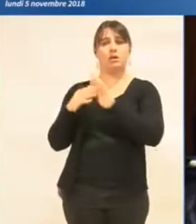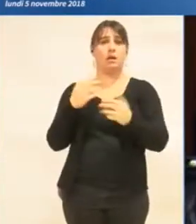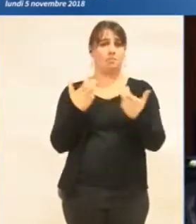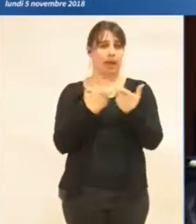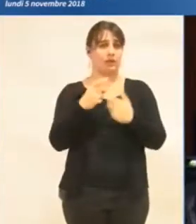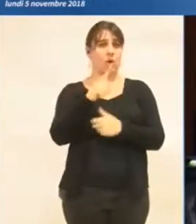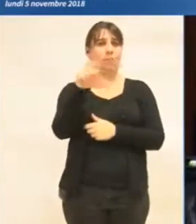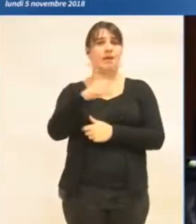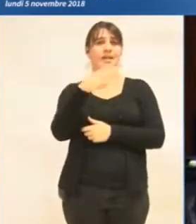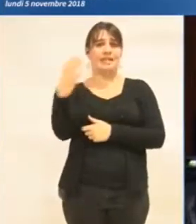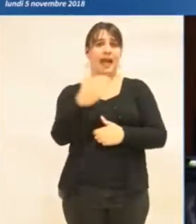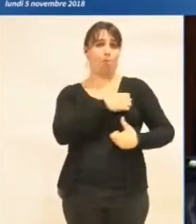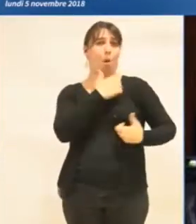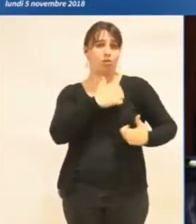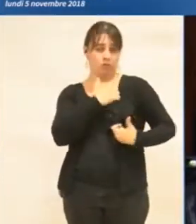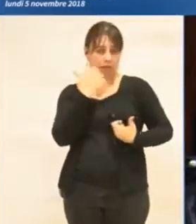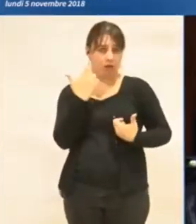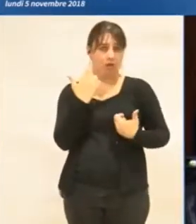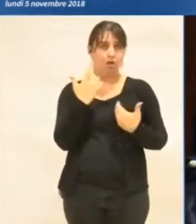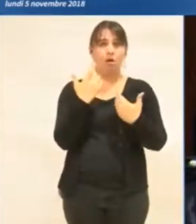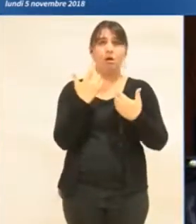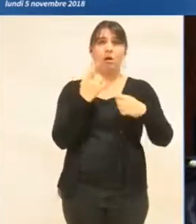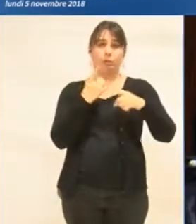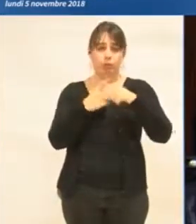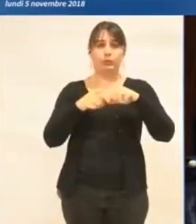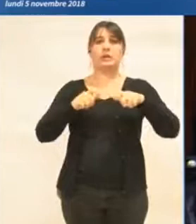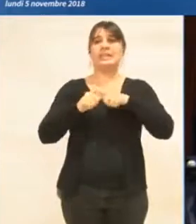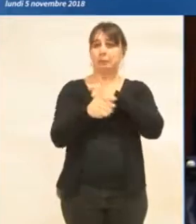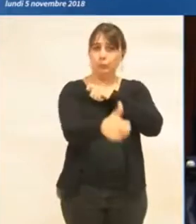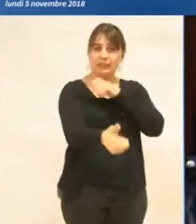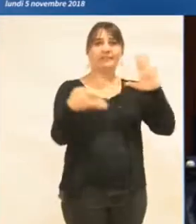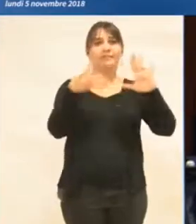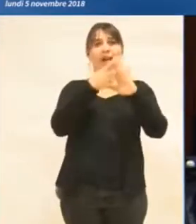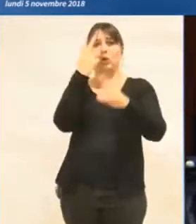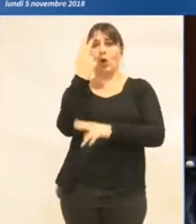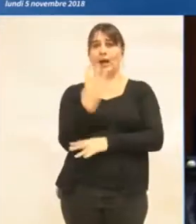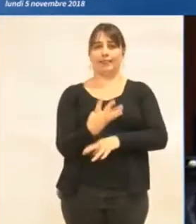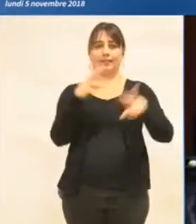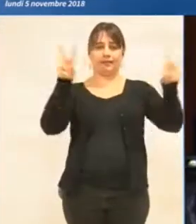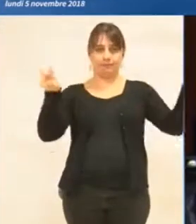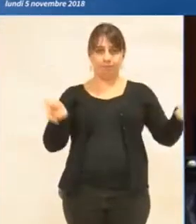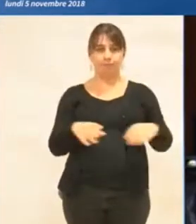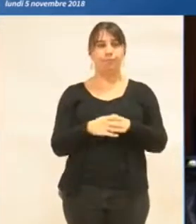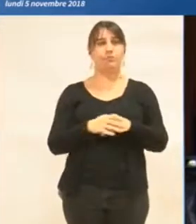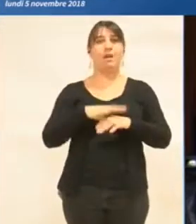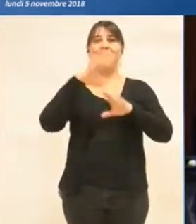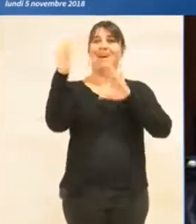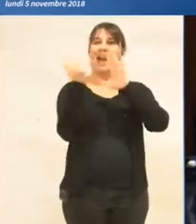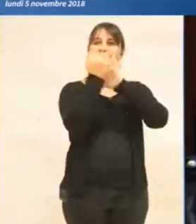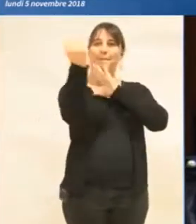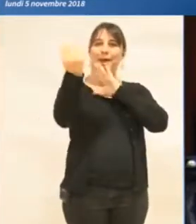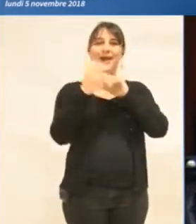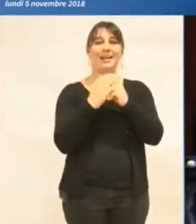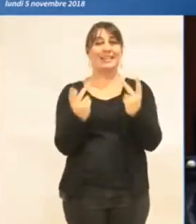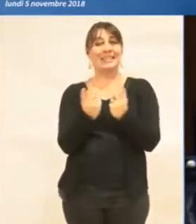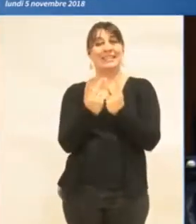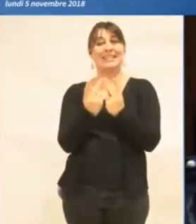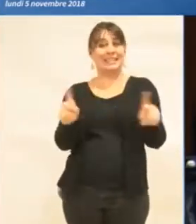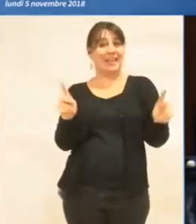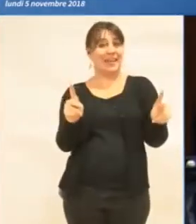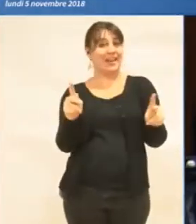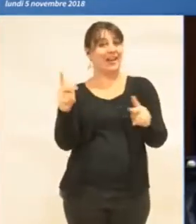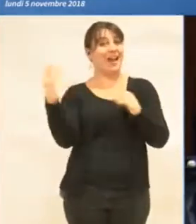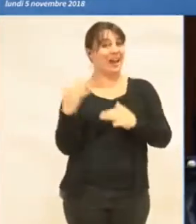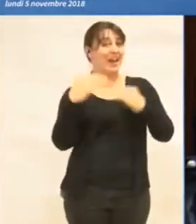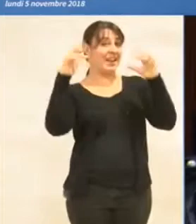Beaune et le dispositif Facteur 4. Enfin, alors que le label Cité Énergie obtenu en 2017 n'a pu